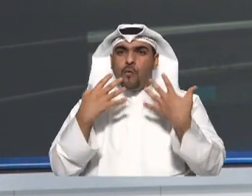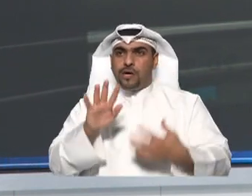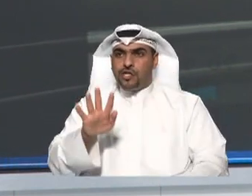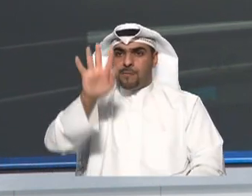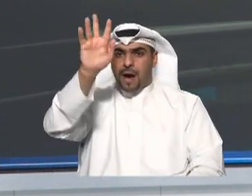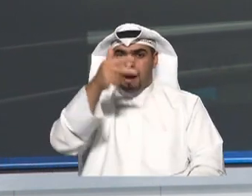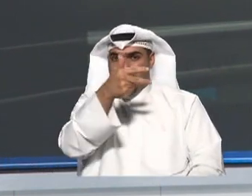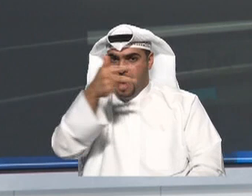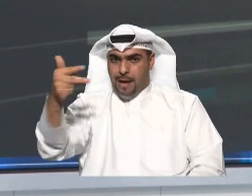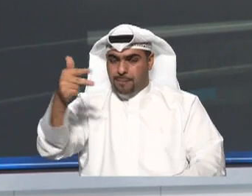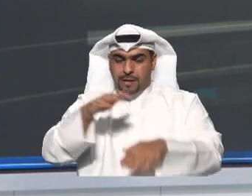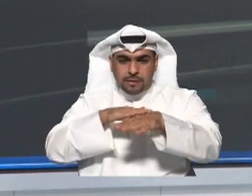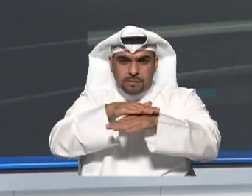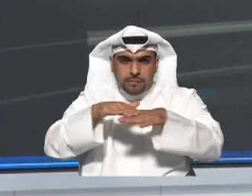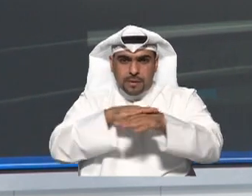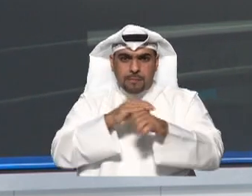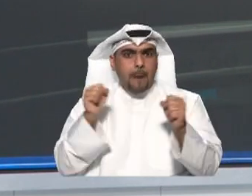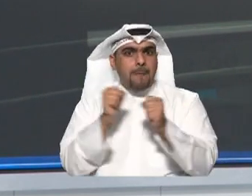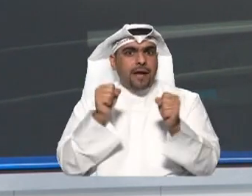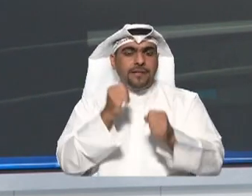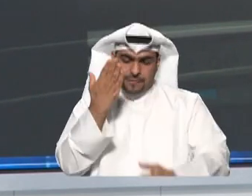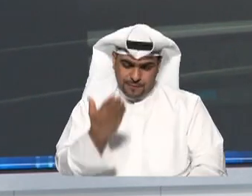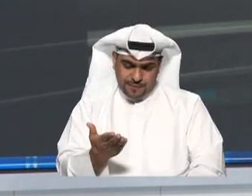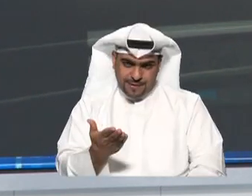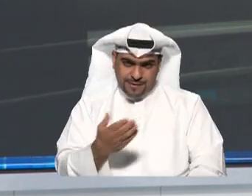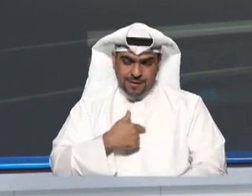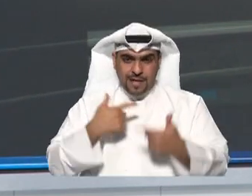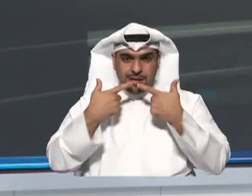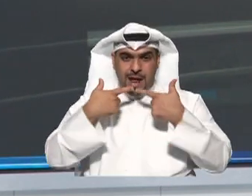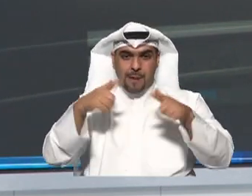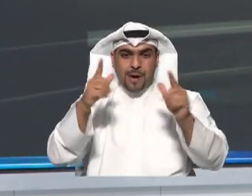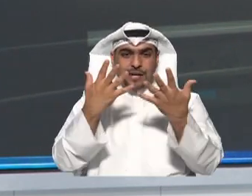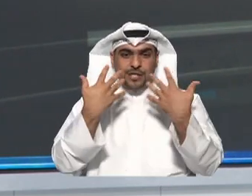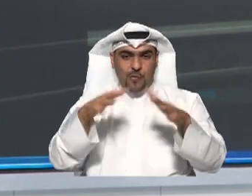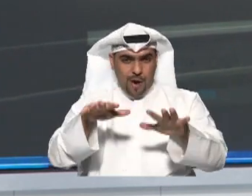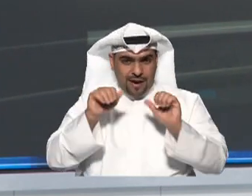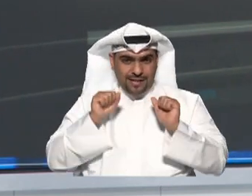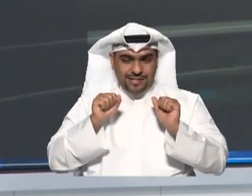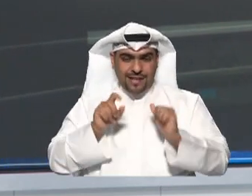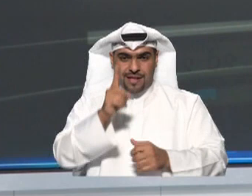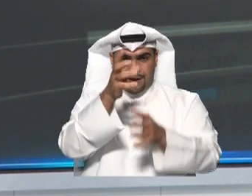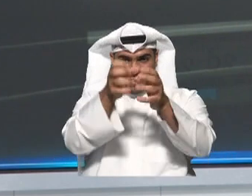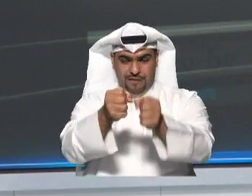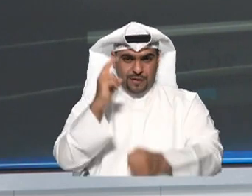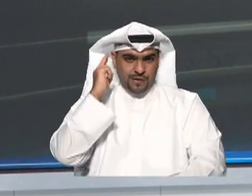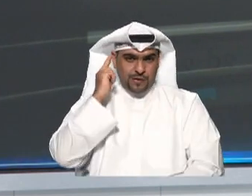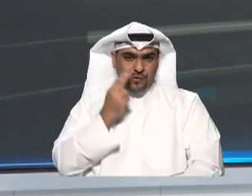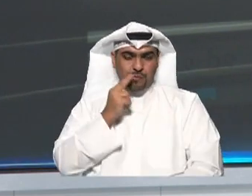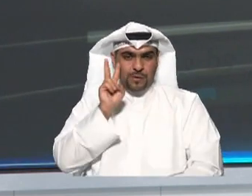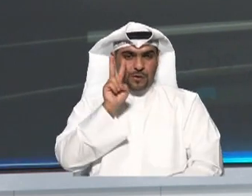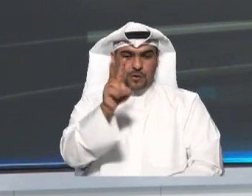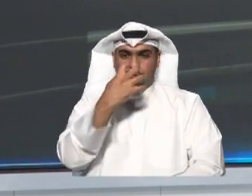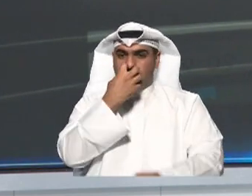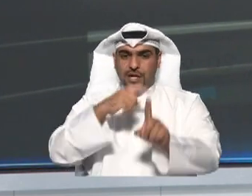الحراره المحسوسه اقل من المسجله. اعزائي المشاهدين الى هنا تنتهي جولتنا الجويه ونعود بكم الى الاستديو وزملاء حنان